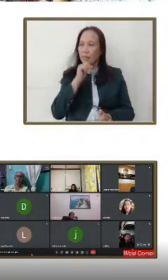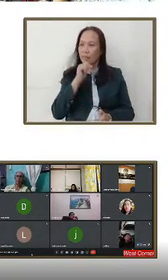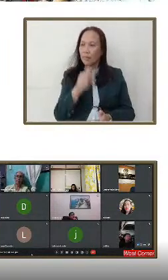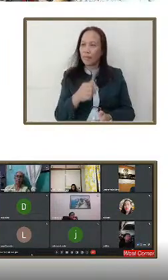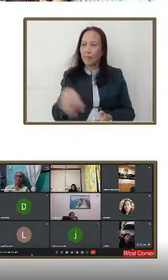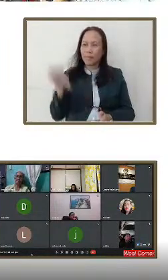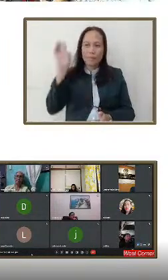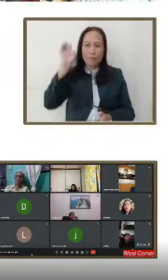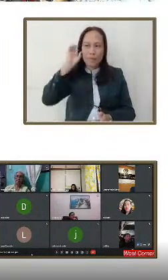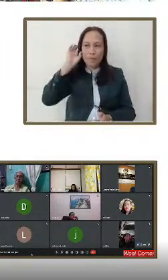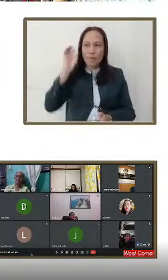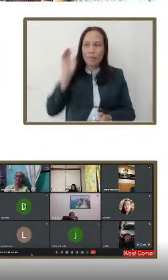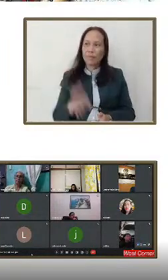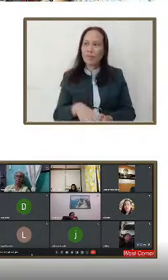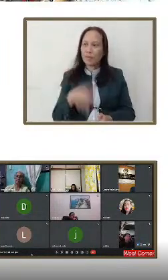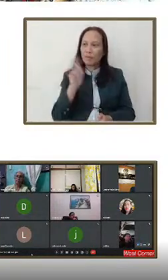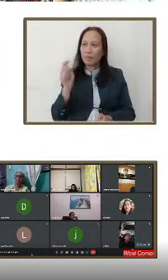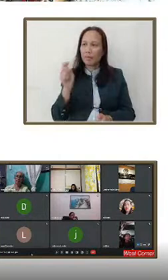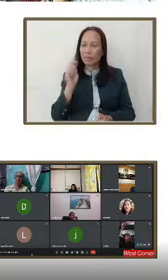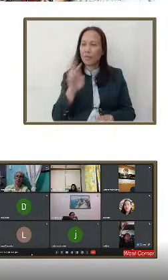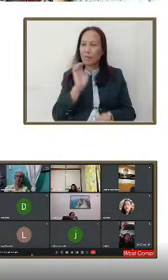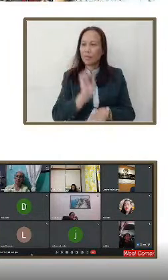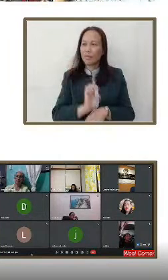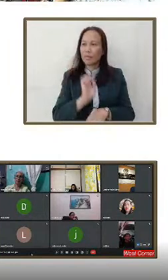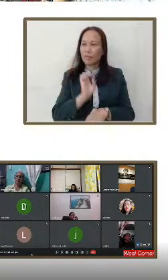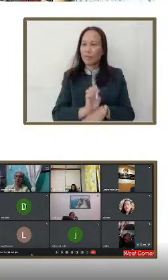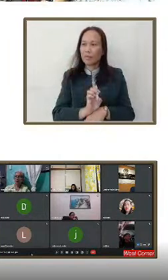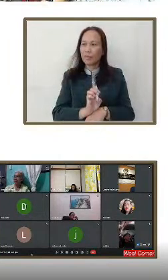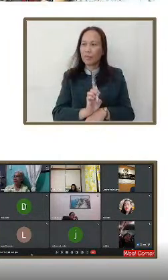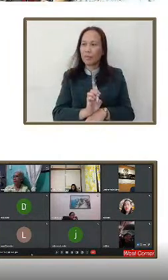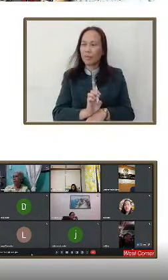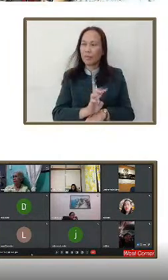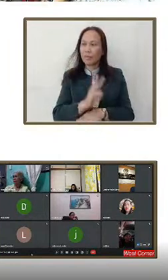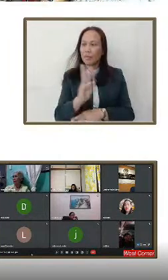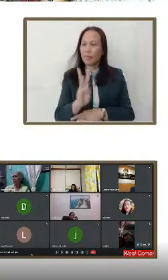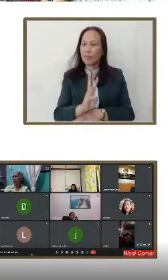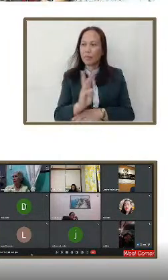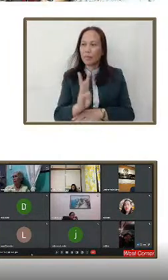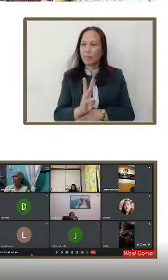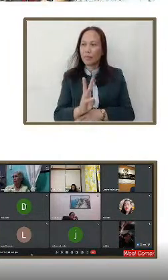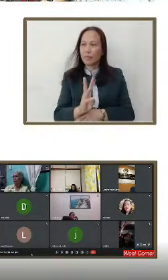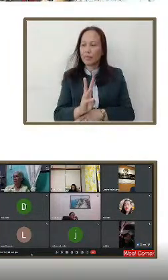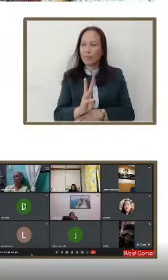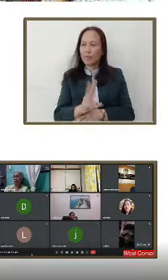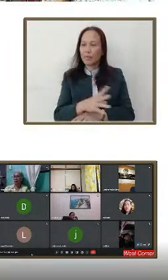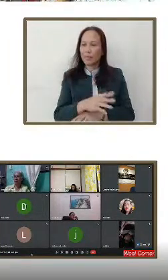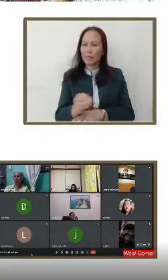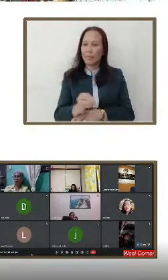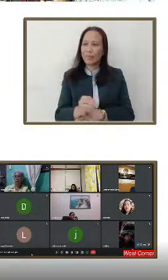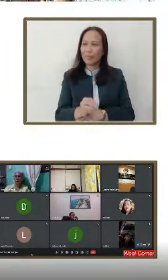in English dito pag Linggo, kasi pag Wednesday, ang testimony natin ay English.